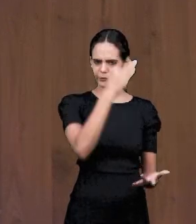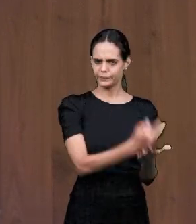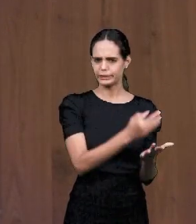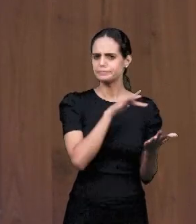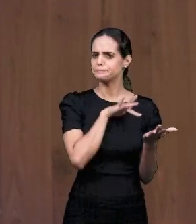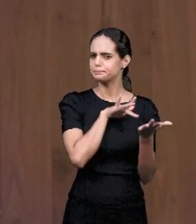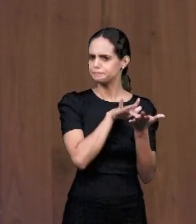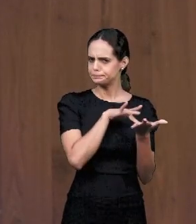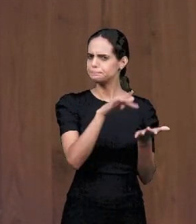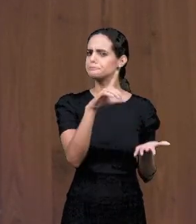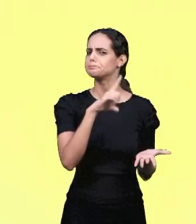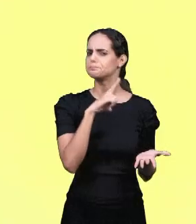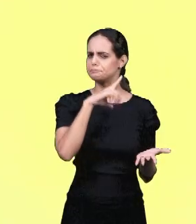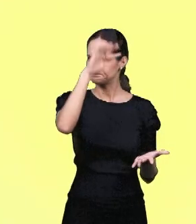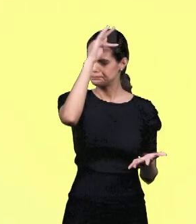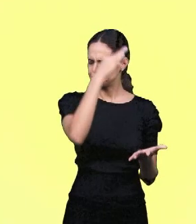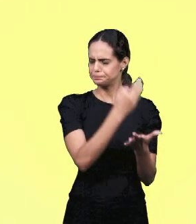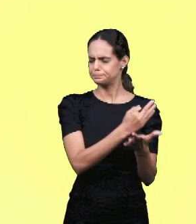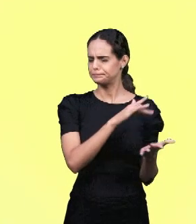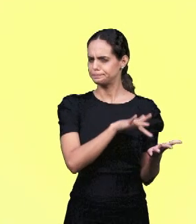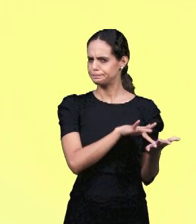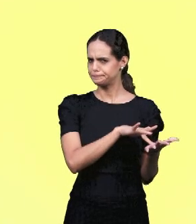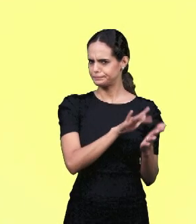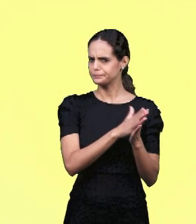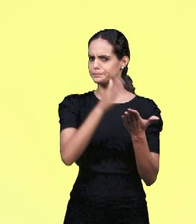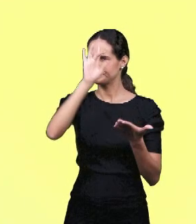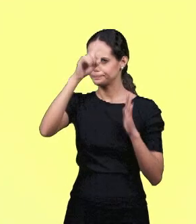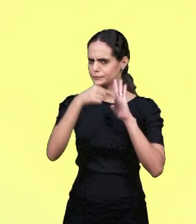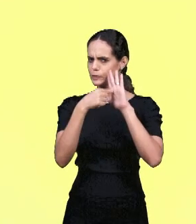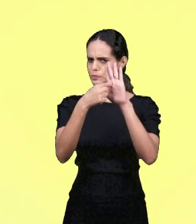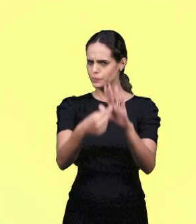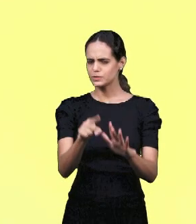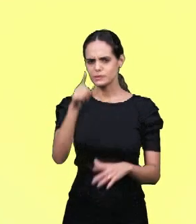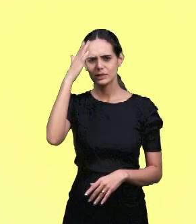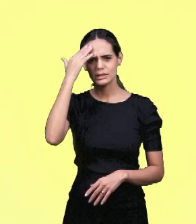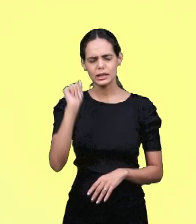foi dissimulée. La parole dit qu'il existe une foi